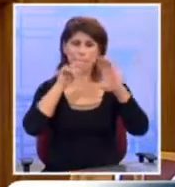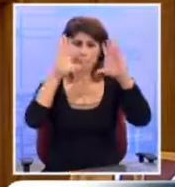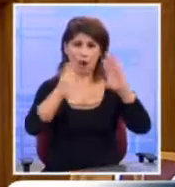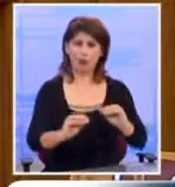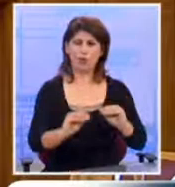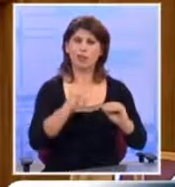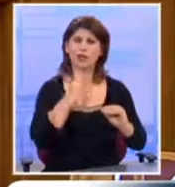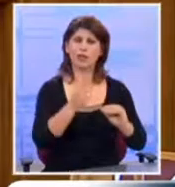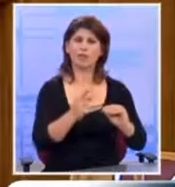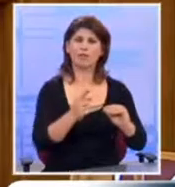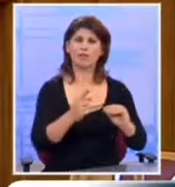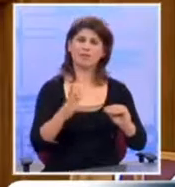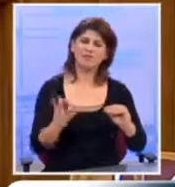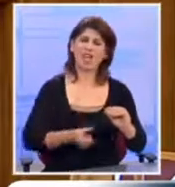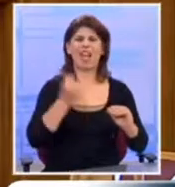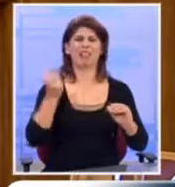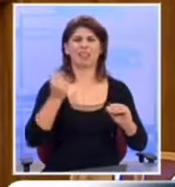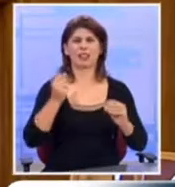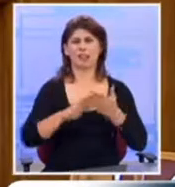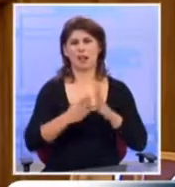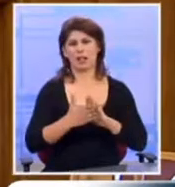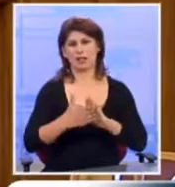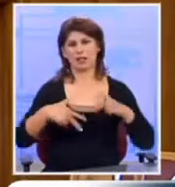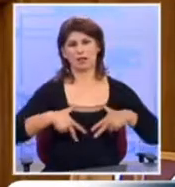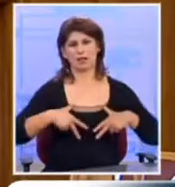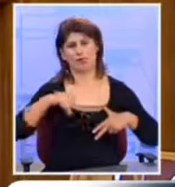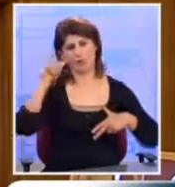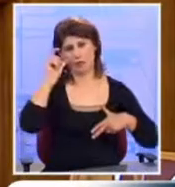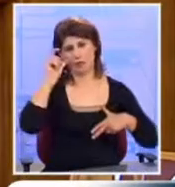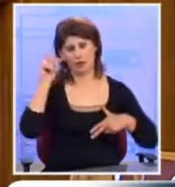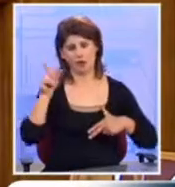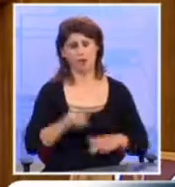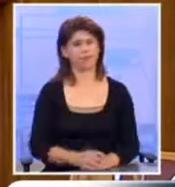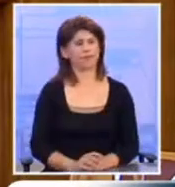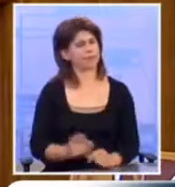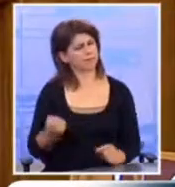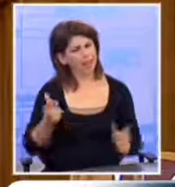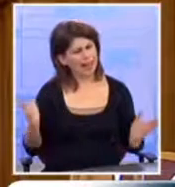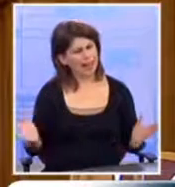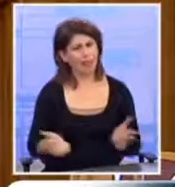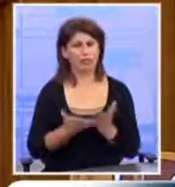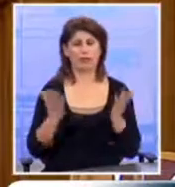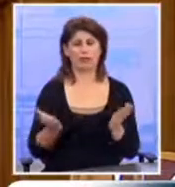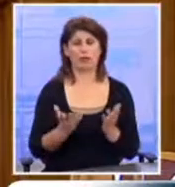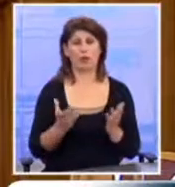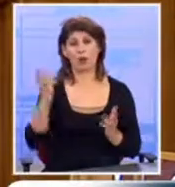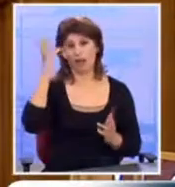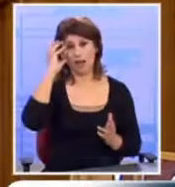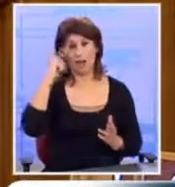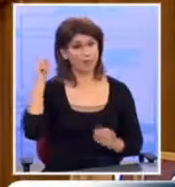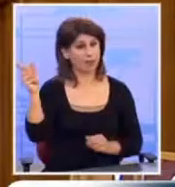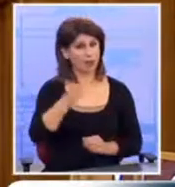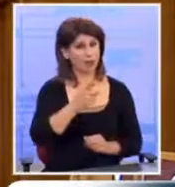λέξη για αυταρχική πράξη της κυβέρνησης Σαμαρά. Κάτι είναι κι αυτό. Απλά να του θυμίσω